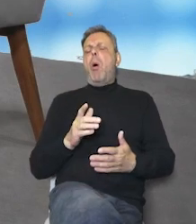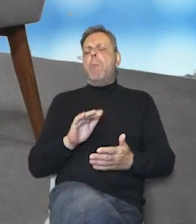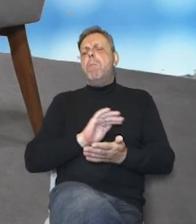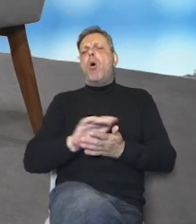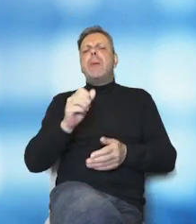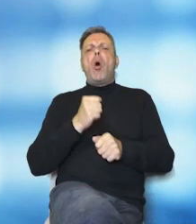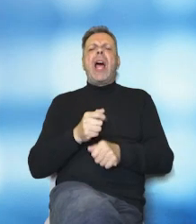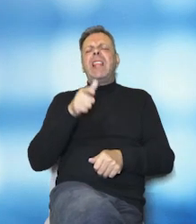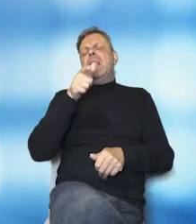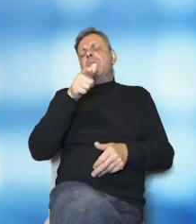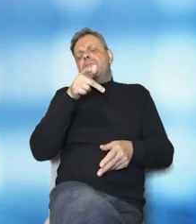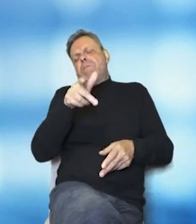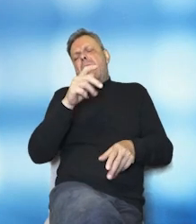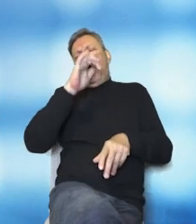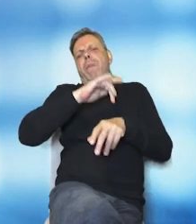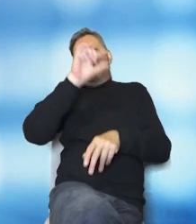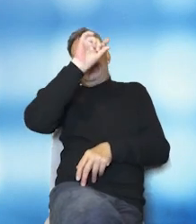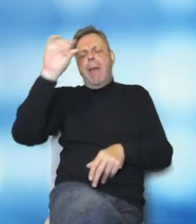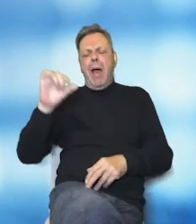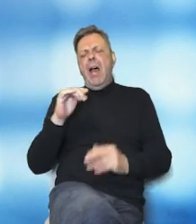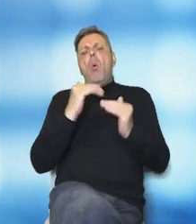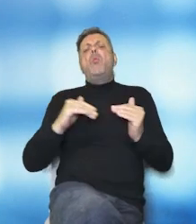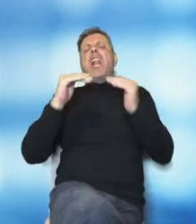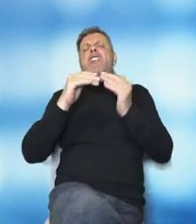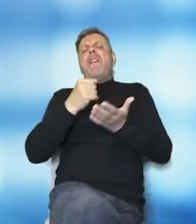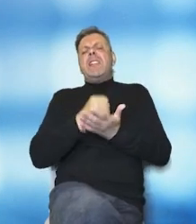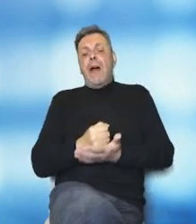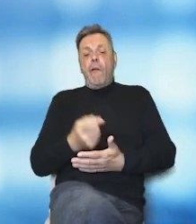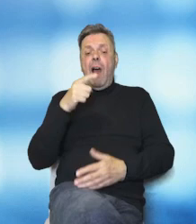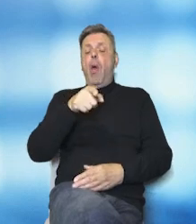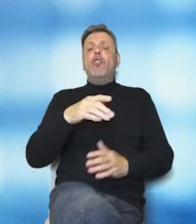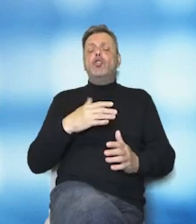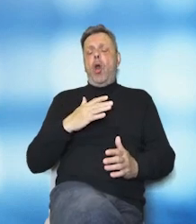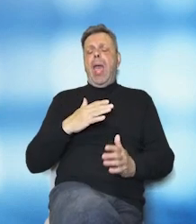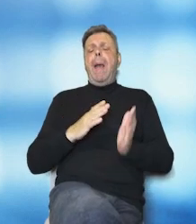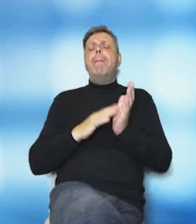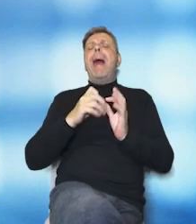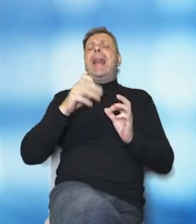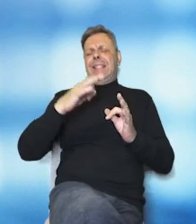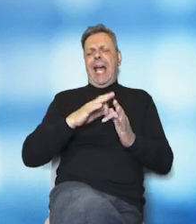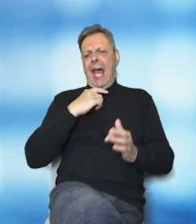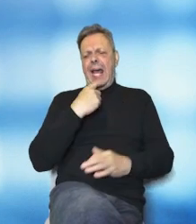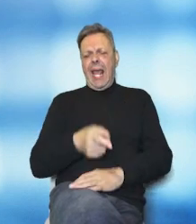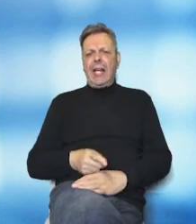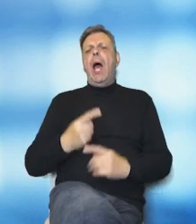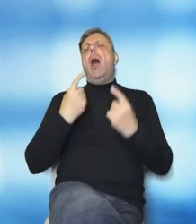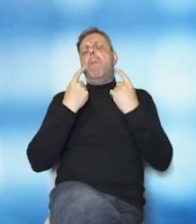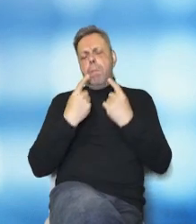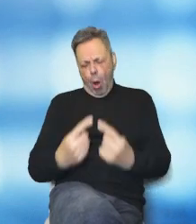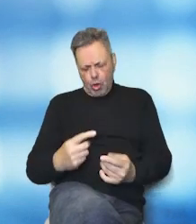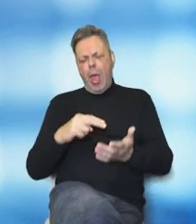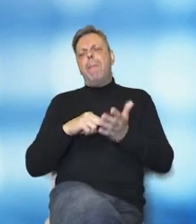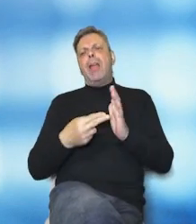s tom temom, niti usklađivali stavove, ali evo, kao što je Marica rekla, postoje komplementarne